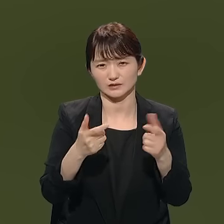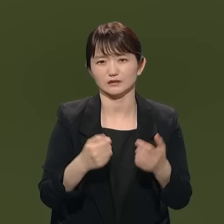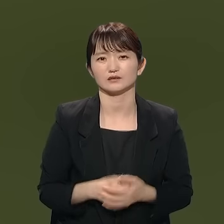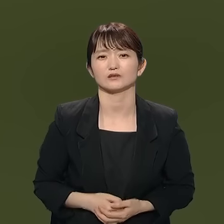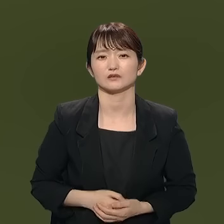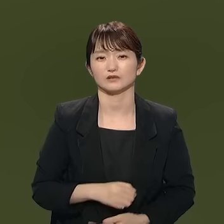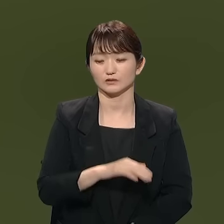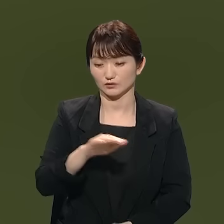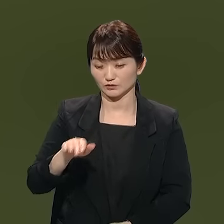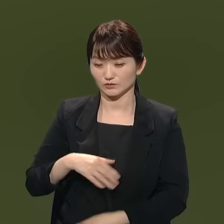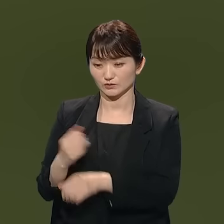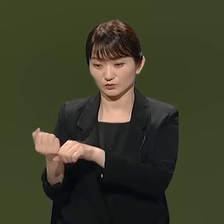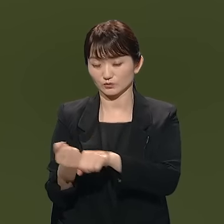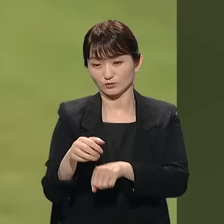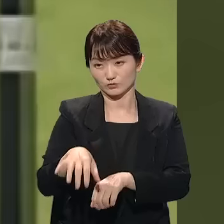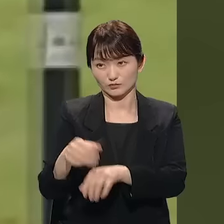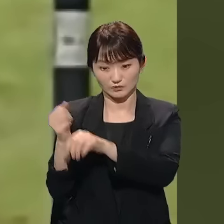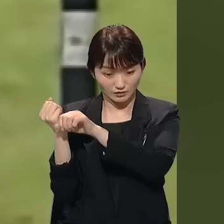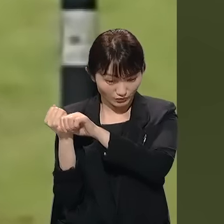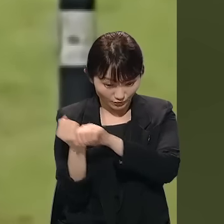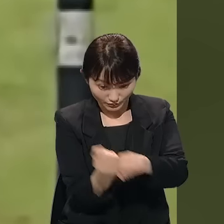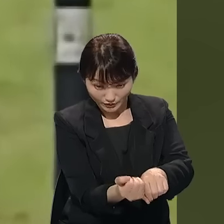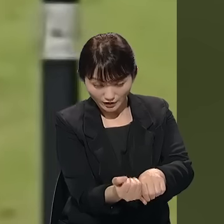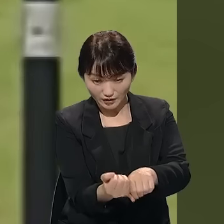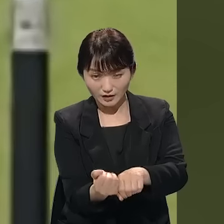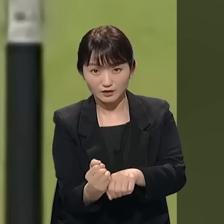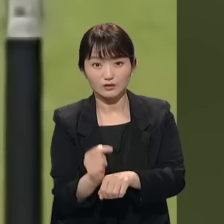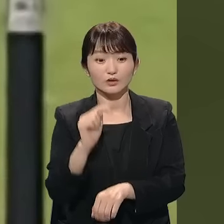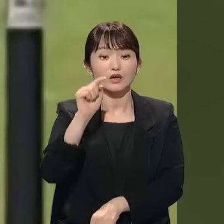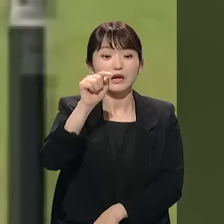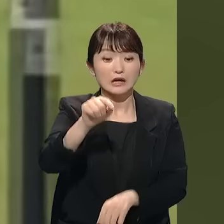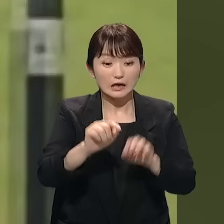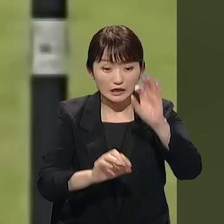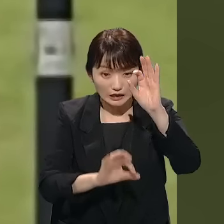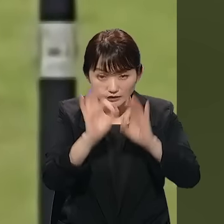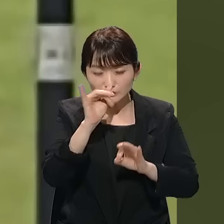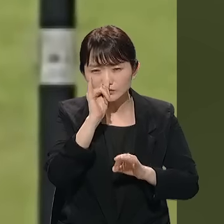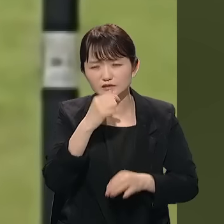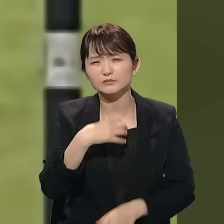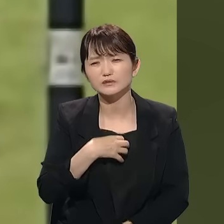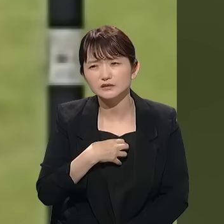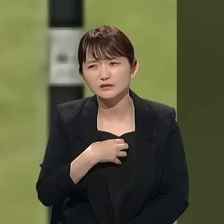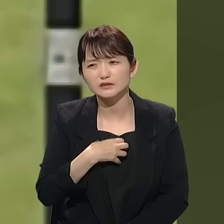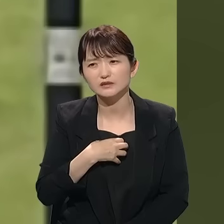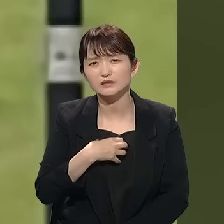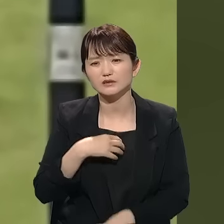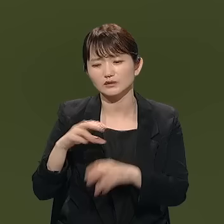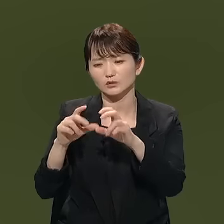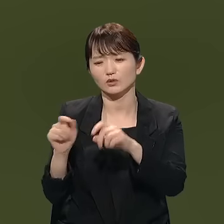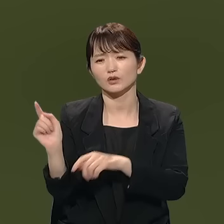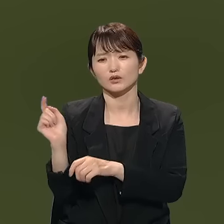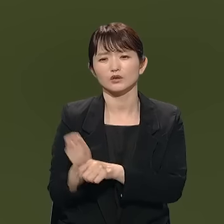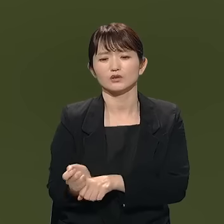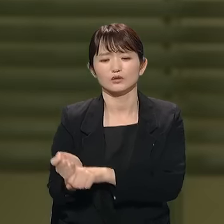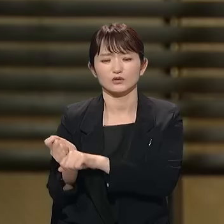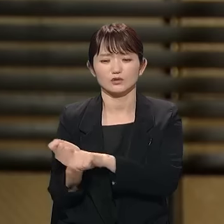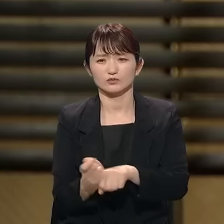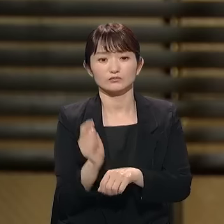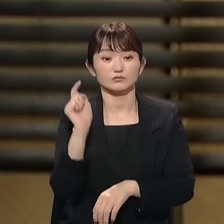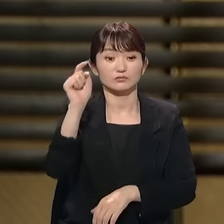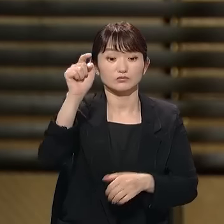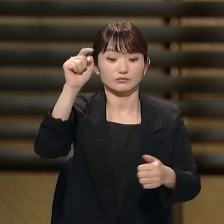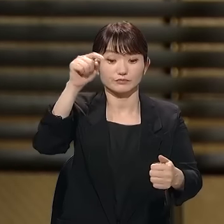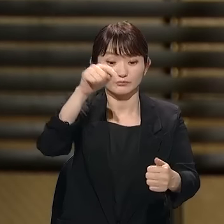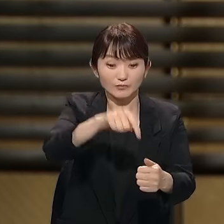칠 때 타구 사고가 나면 굉장히 위험합니다. 아, 공은 작지만 그러니까. 저 공에 맞게 되면 굉장히 심하게 다쳐서 누가 잘못